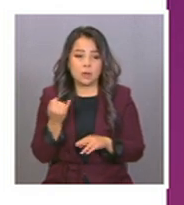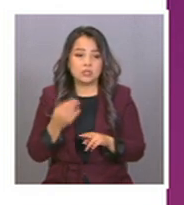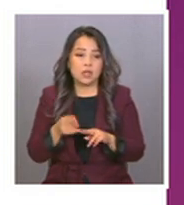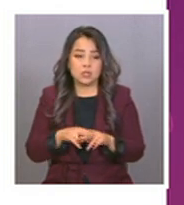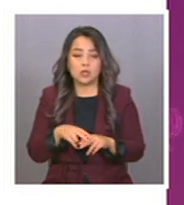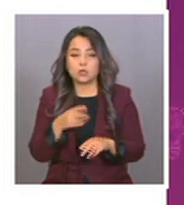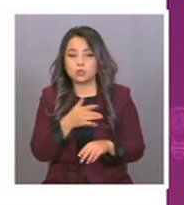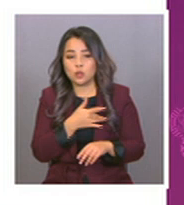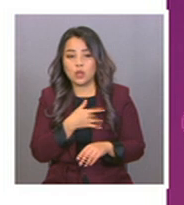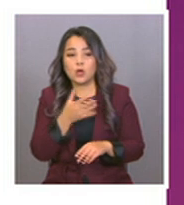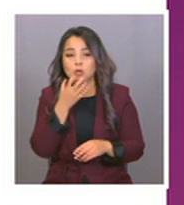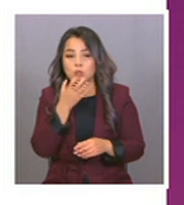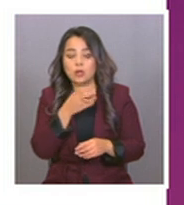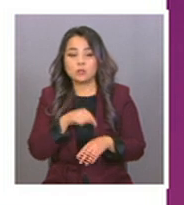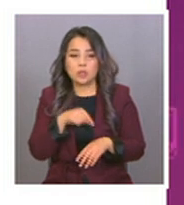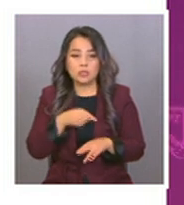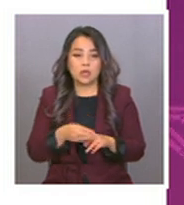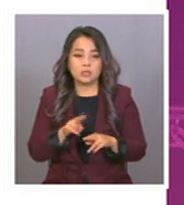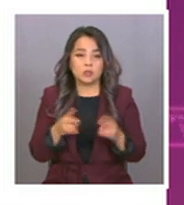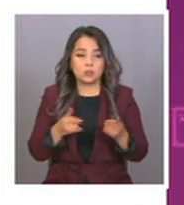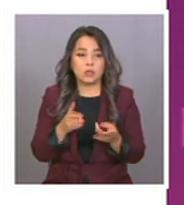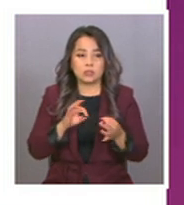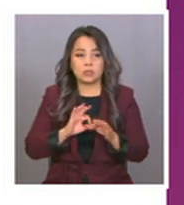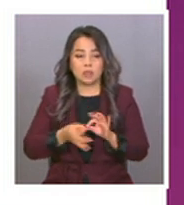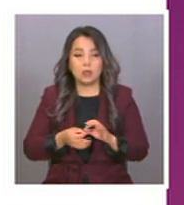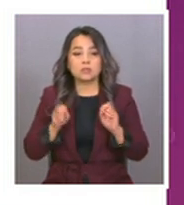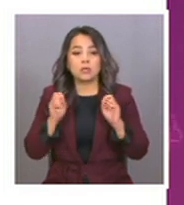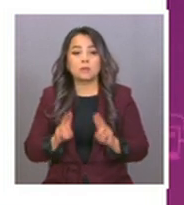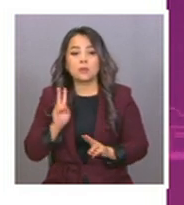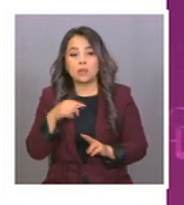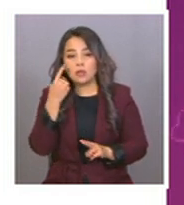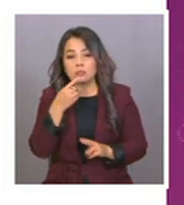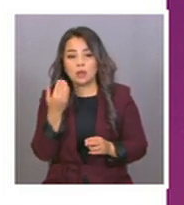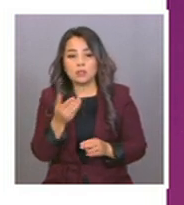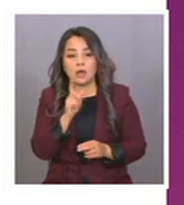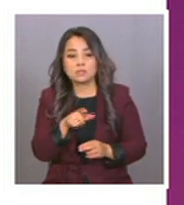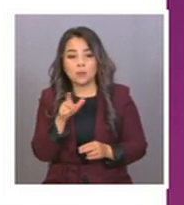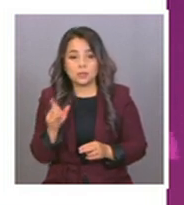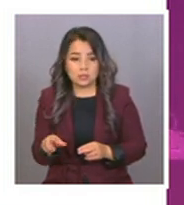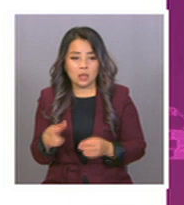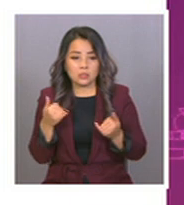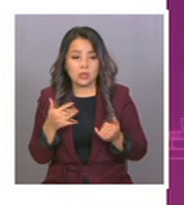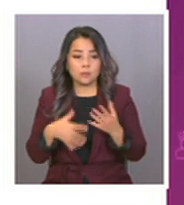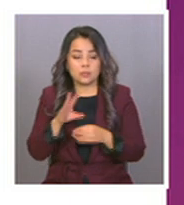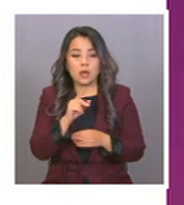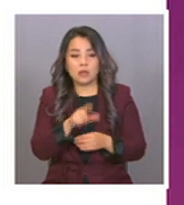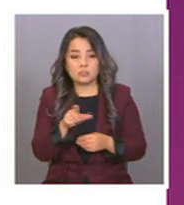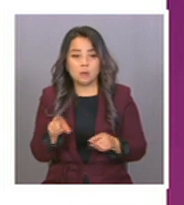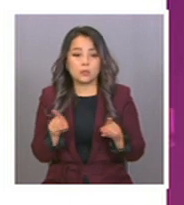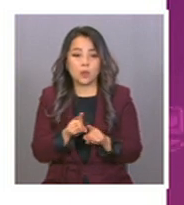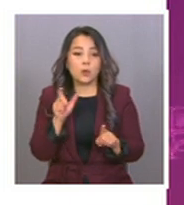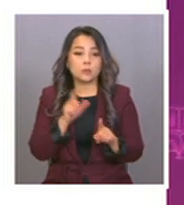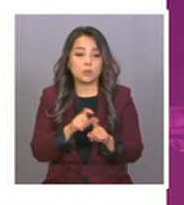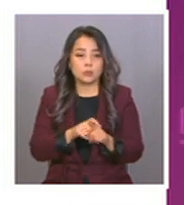эпитет болып есептеледі. Кімдерге арнады? Адамзатқа. Яғни бүкіл адамзатқа сөз